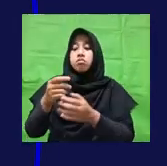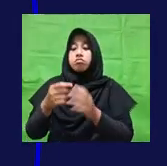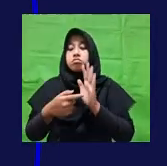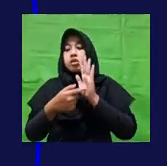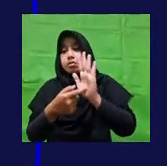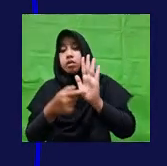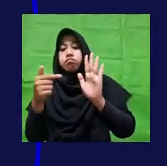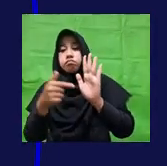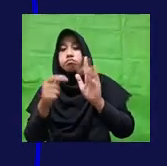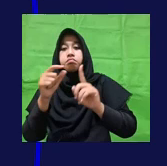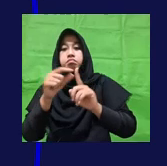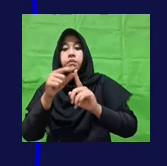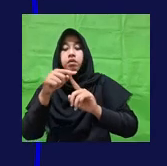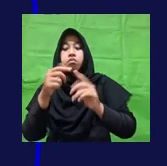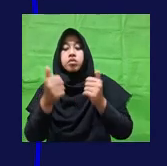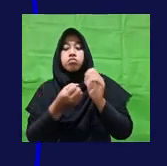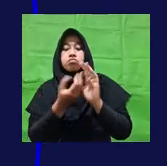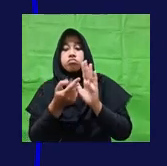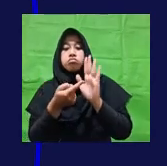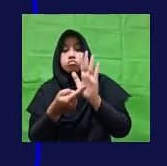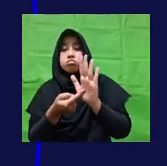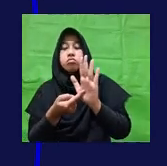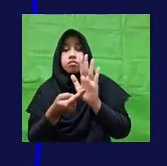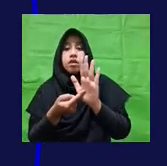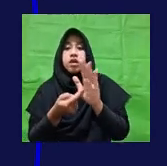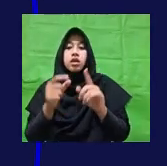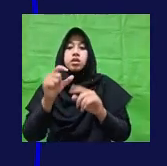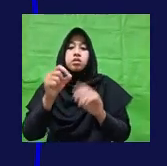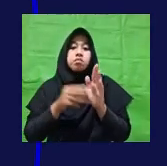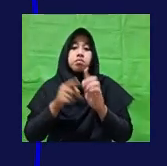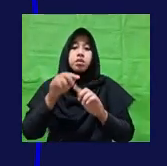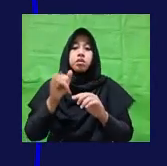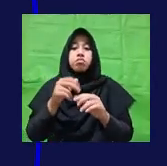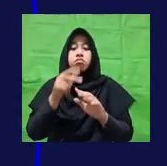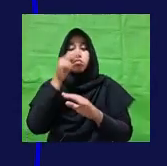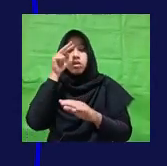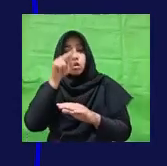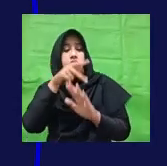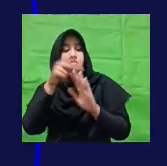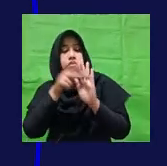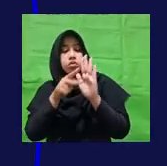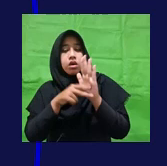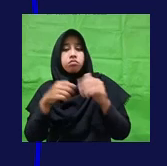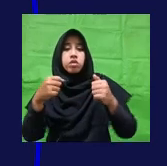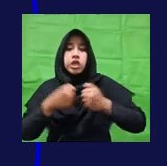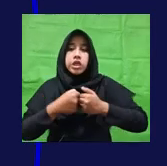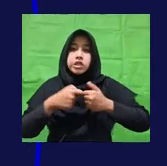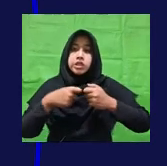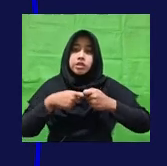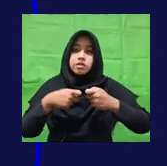dibilang bagaimana Cemeti melihat program residensi di awal hingga sebelum program residensi